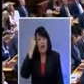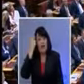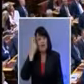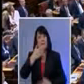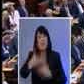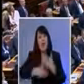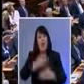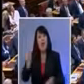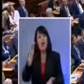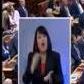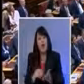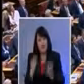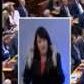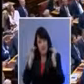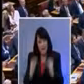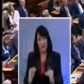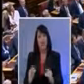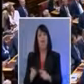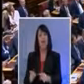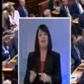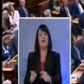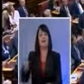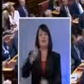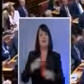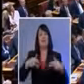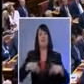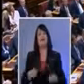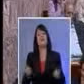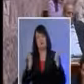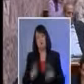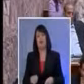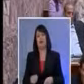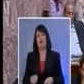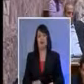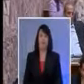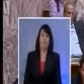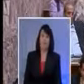πολλά χρόνια ακόμα μακριά από τα κυβερνητικά έδρανα.